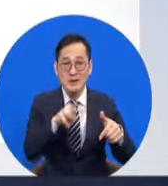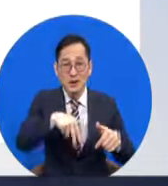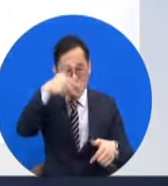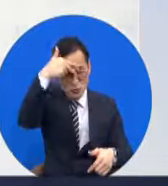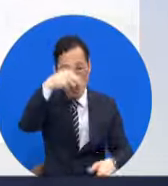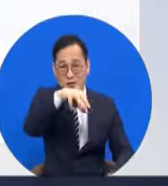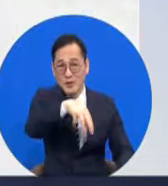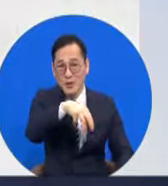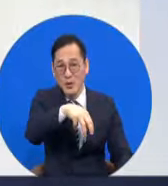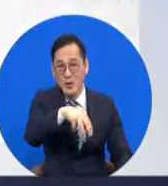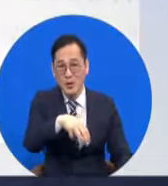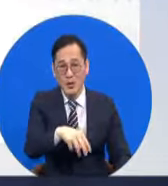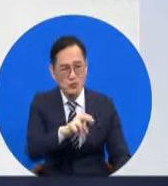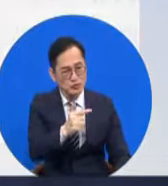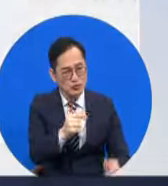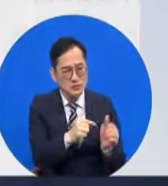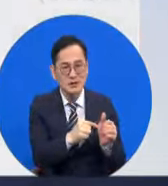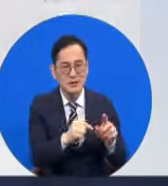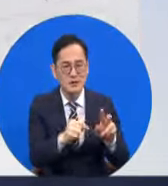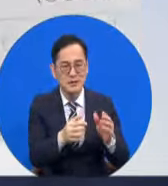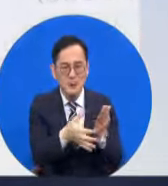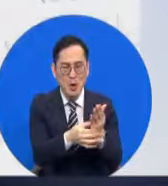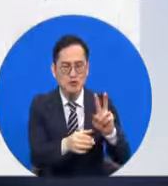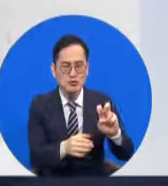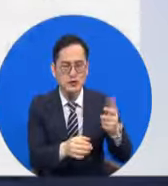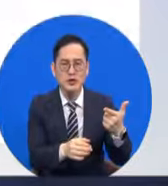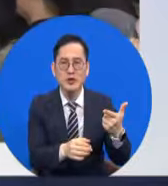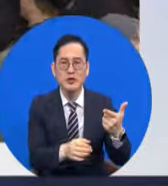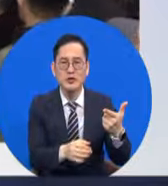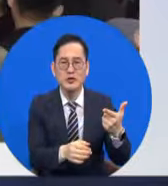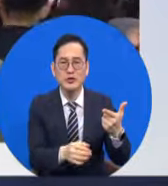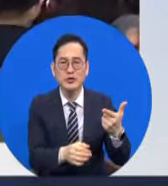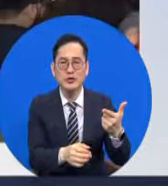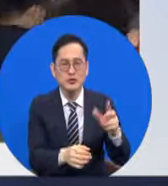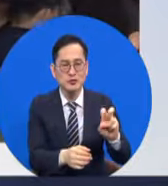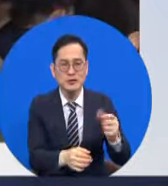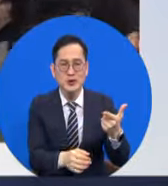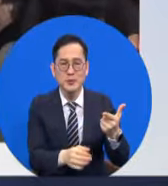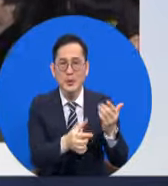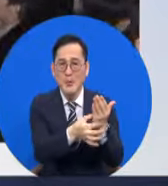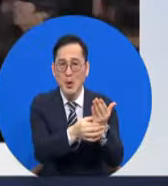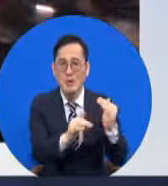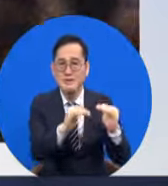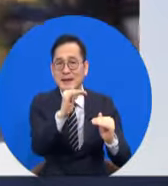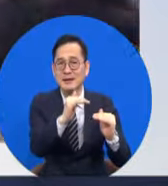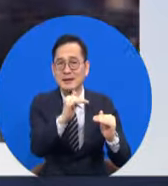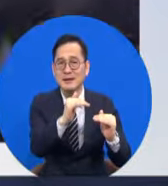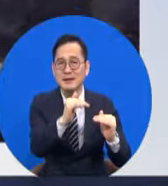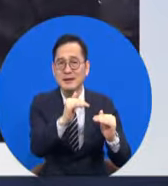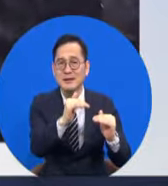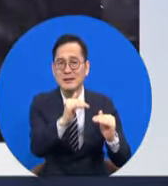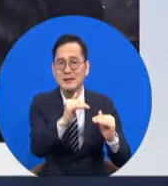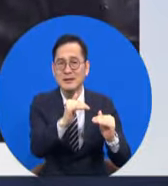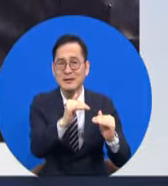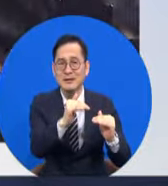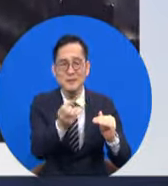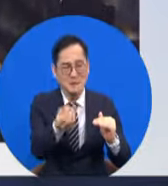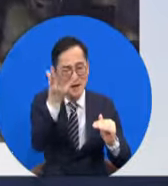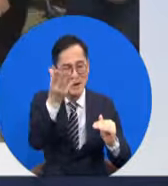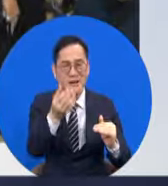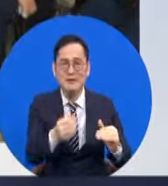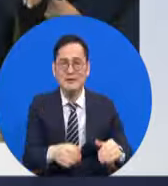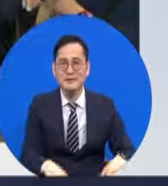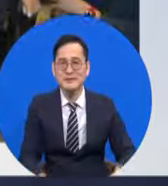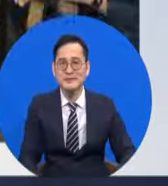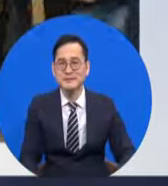후보가 26표 차이로 낙선을 했었는데 거기도 재검표에서 23표 차이로까지밖에 줄어들지 않은 뭐 그런 사례도 있습니다. 그렇기 때문에